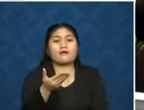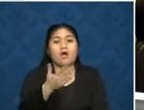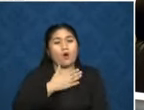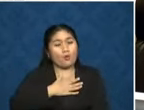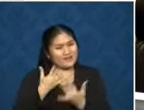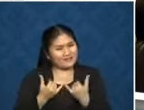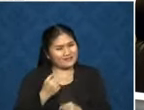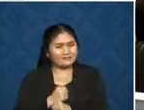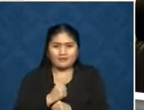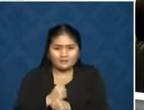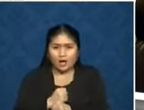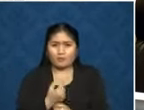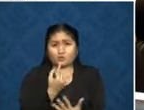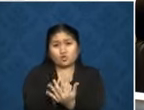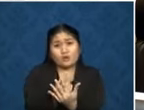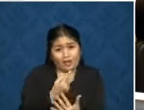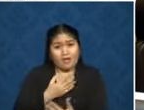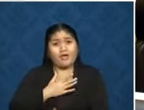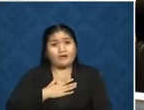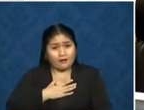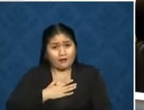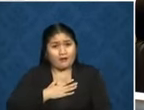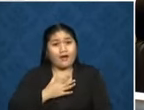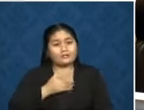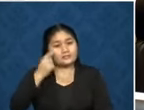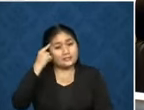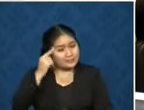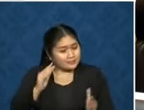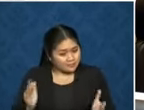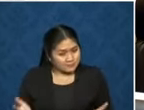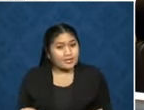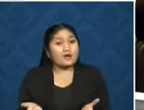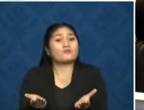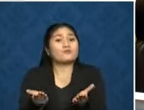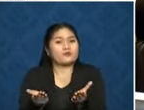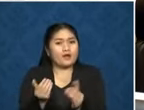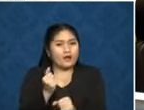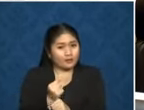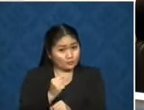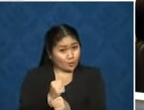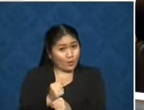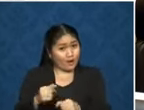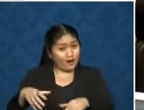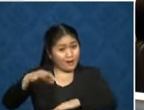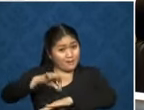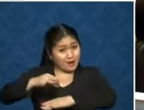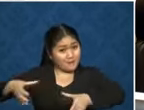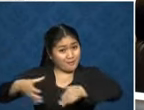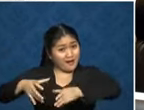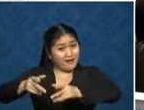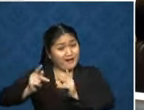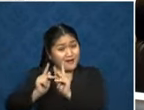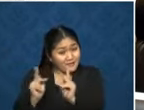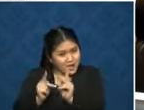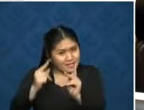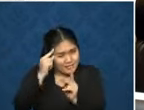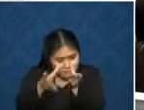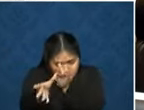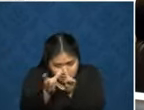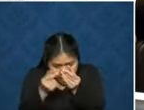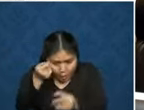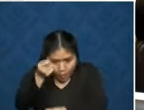ในวันนี้ในฐานะผู้แทนราษฎรจึงควรเป็นการสนับสนุนการตั้งกรรมาธิการวิสามัญที่จะศึกษา